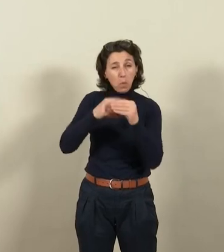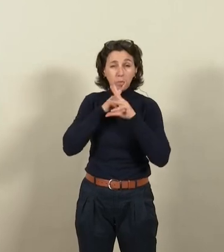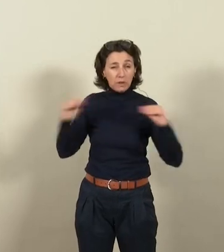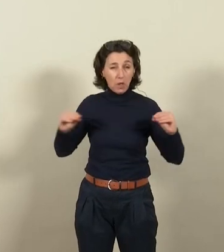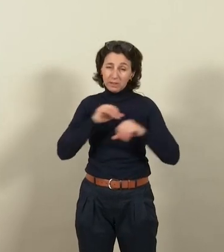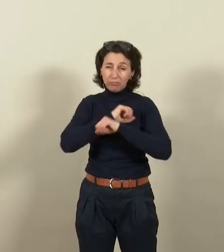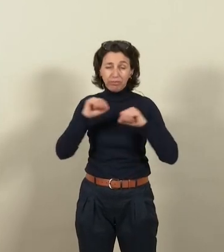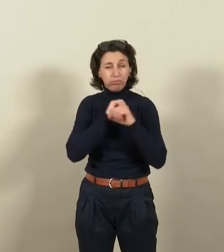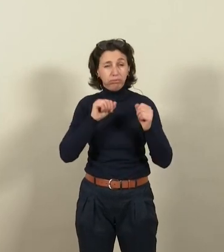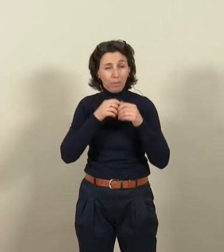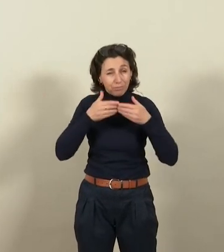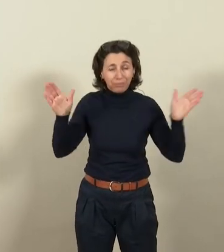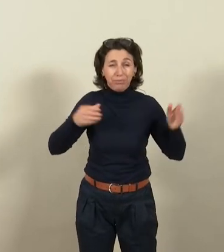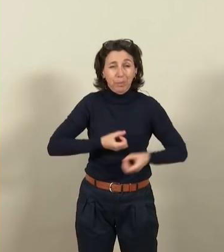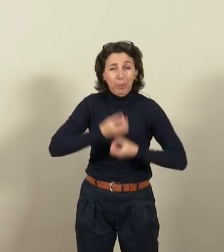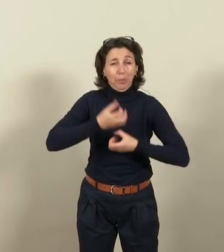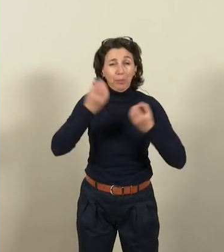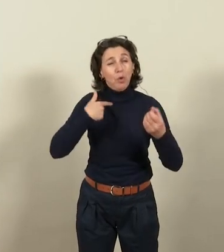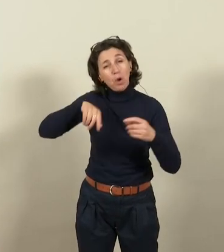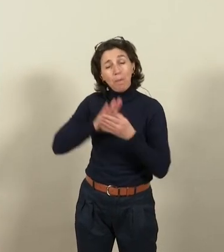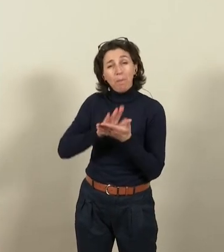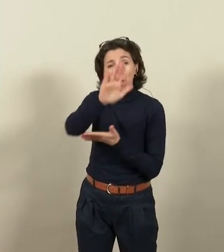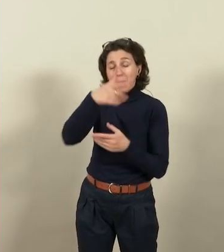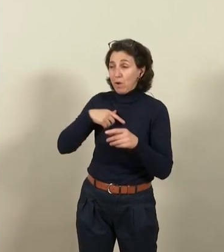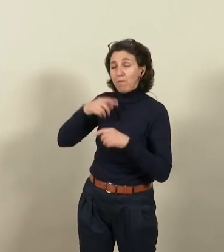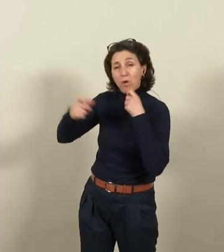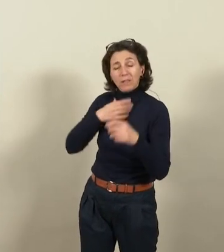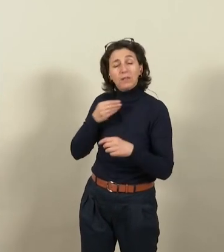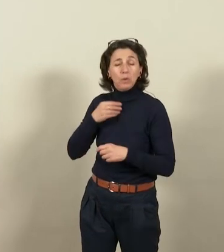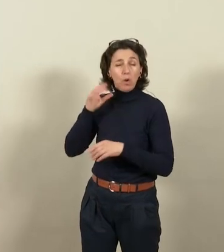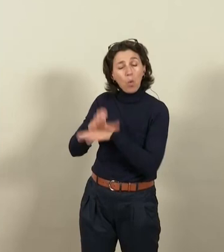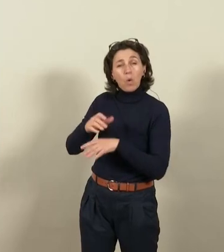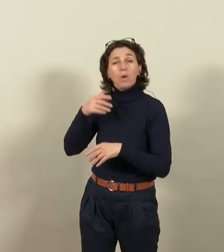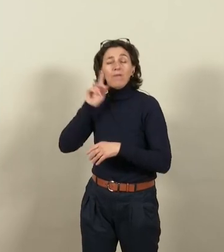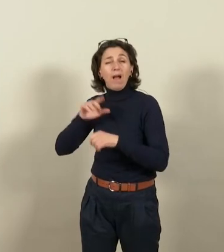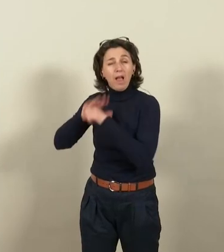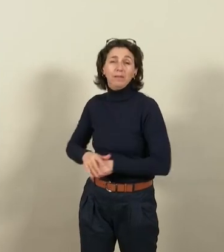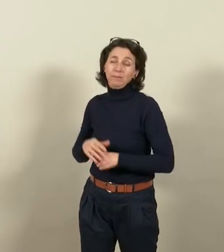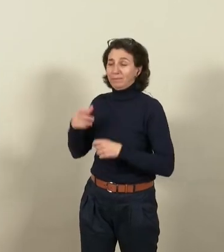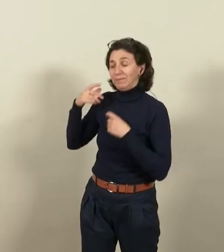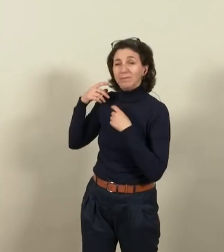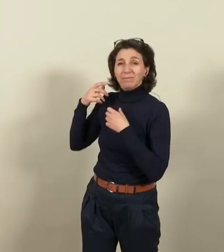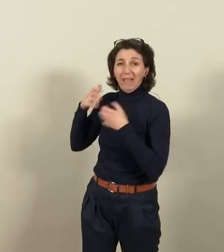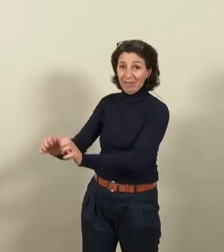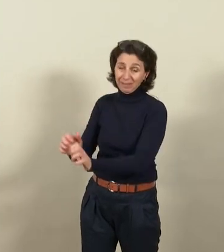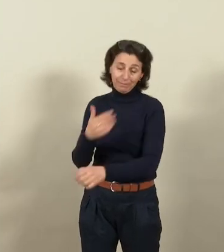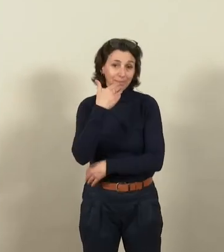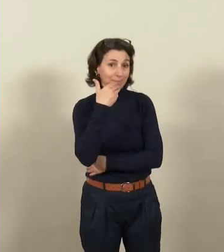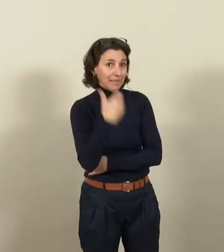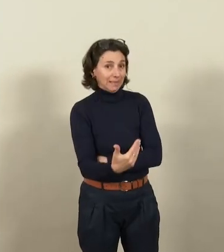pouvoir pour combattre et prévenir au mieux les violences sexistes et sexuelles merci merci beaucoup